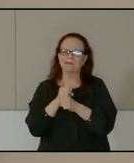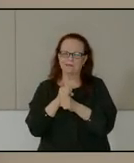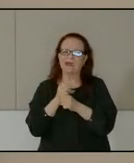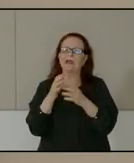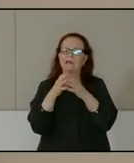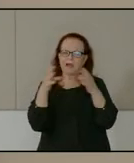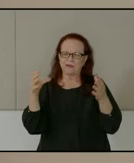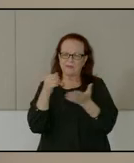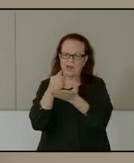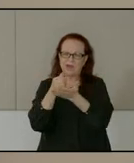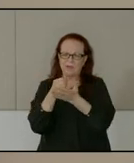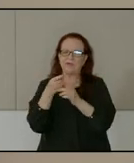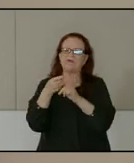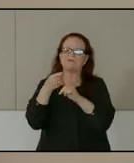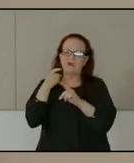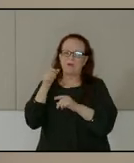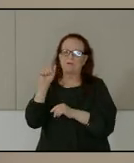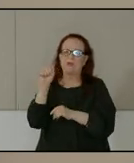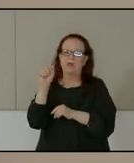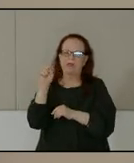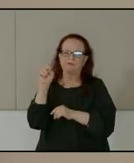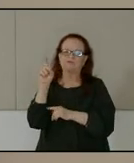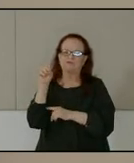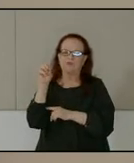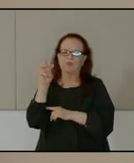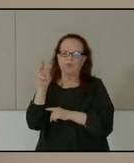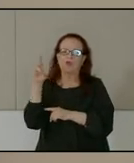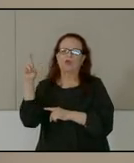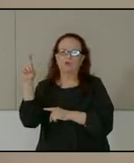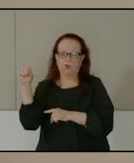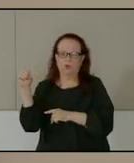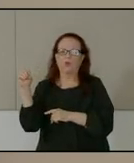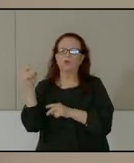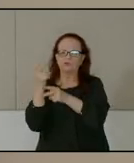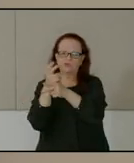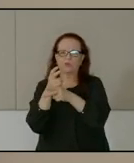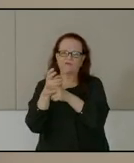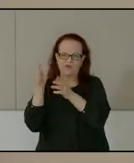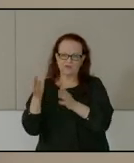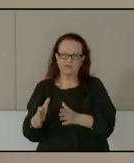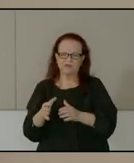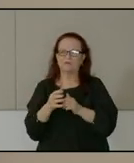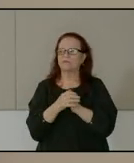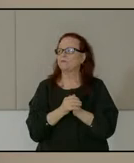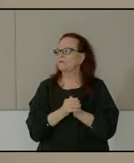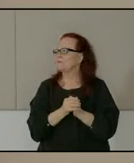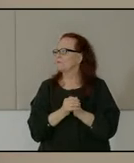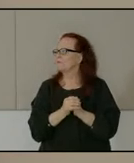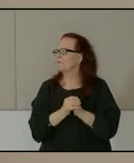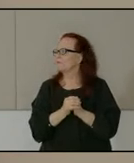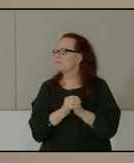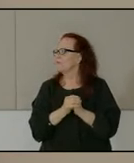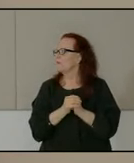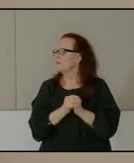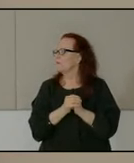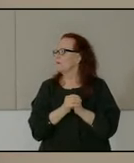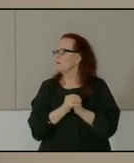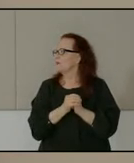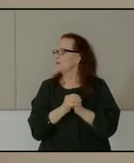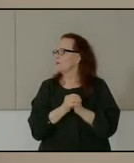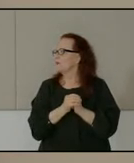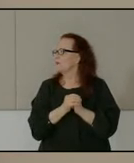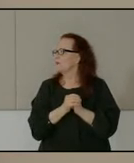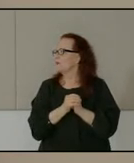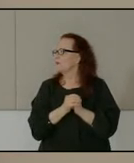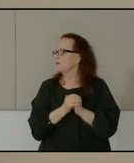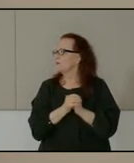office. Và sau đó dựa trên câu chuyện của đời sống của tôi cũng đã giới thiệu cho những người quen